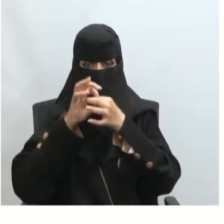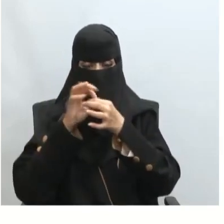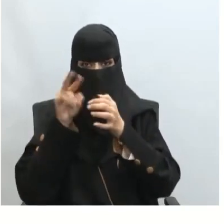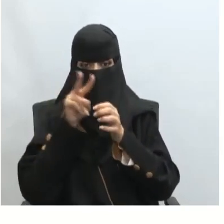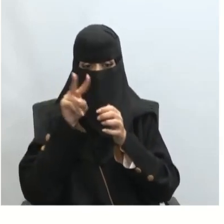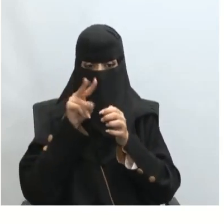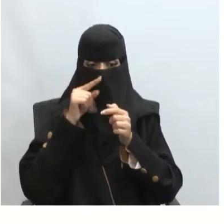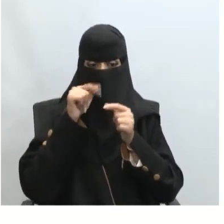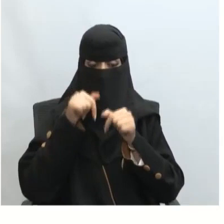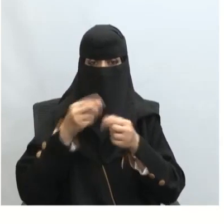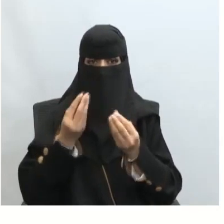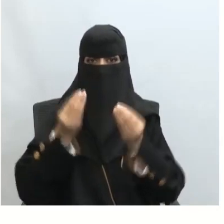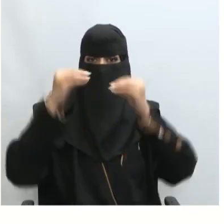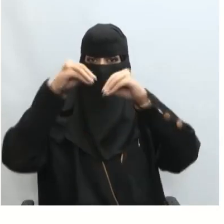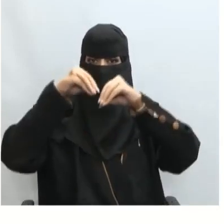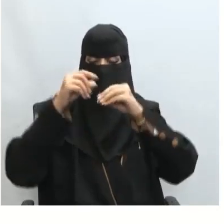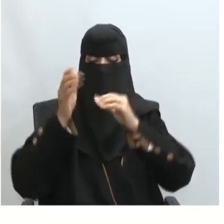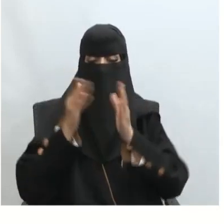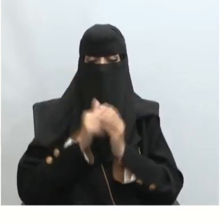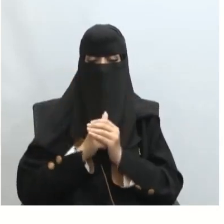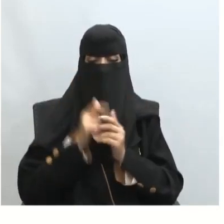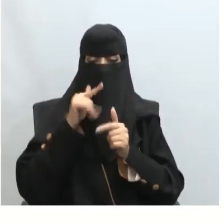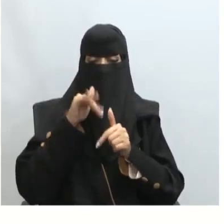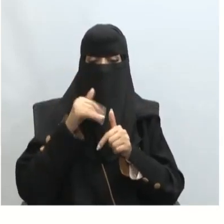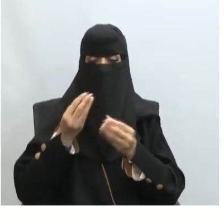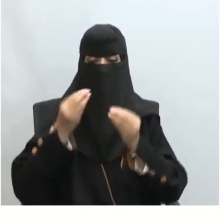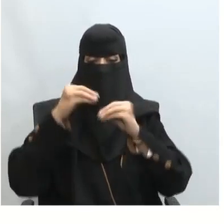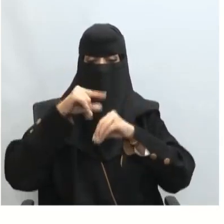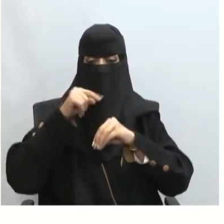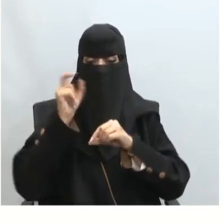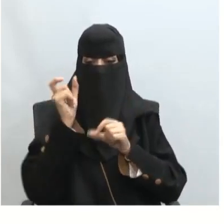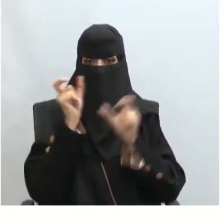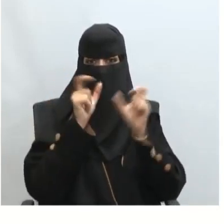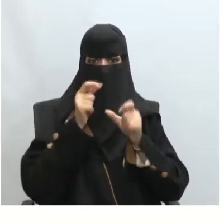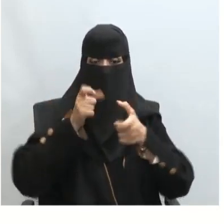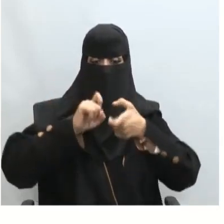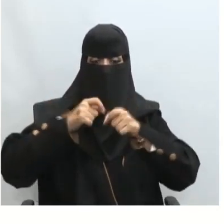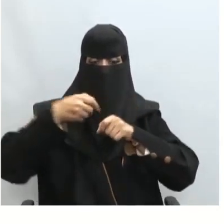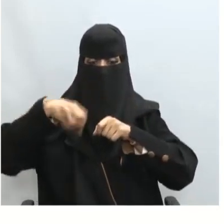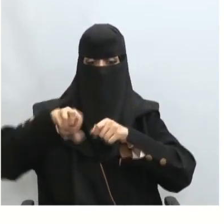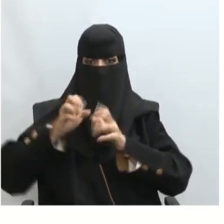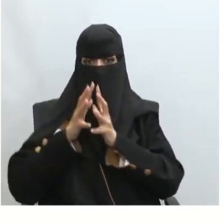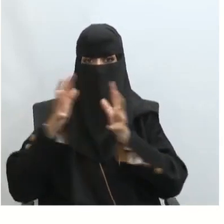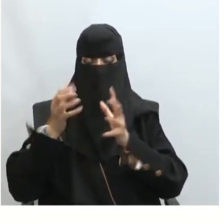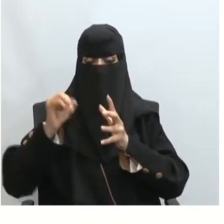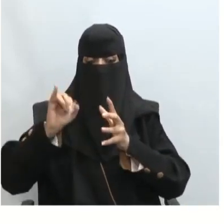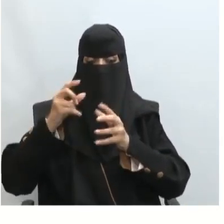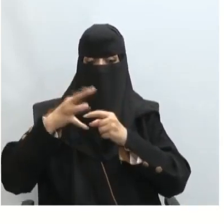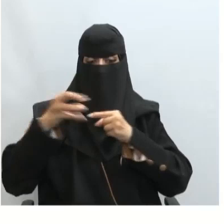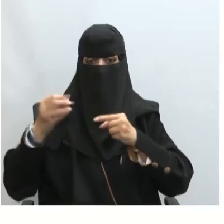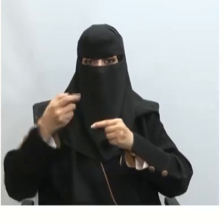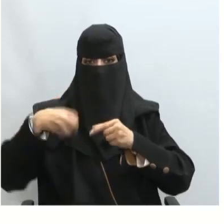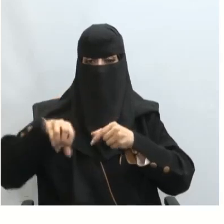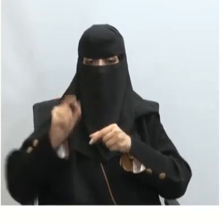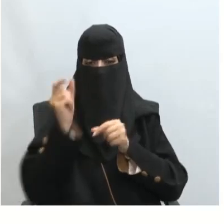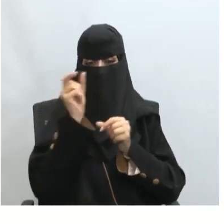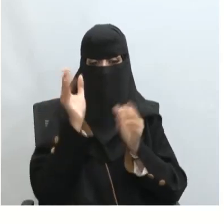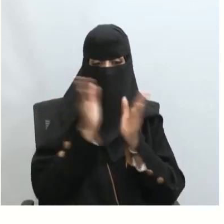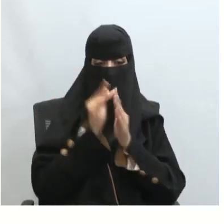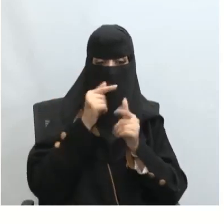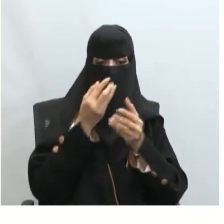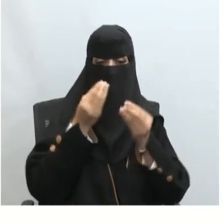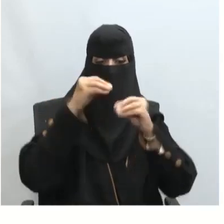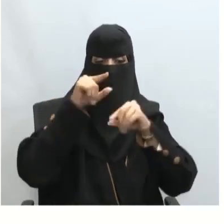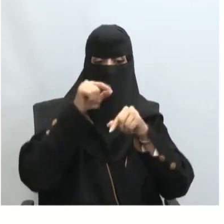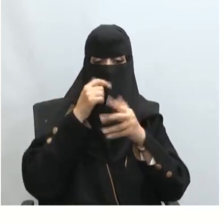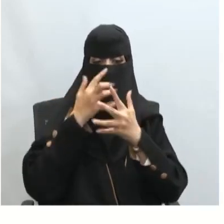هو هنا اضافه اخيرا اضافه جزيئات لتكوين جزيء اكبر مع فقدان جزيء